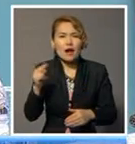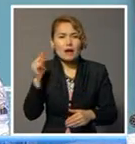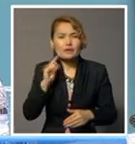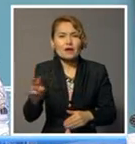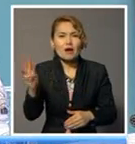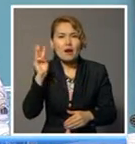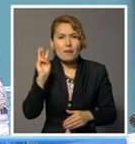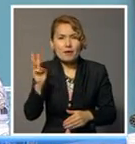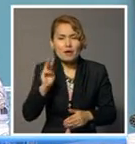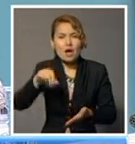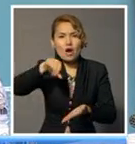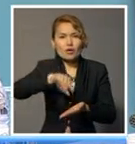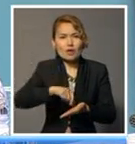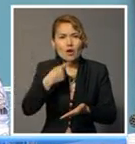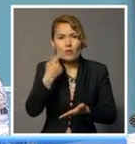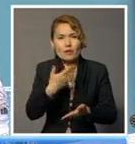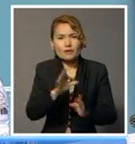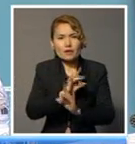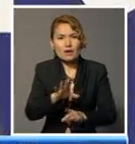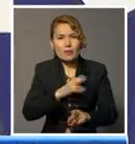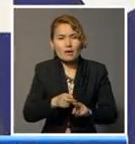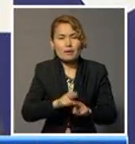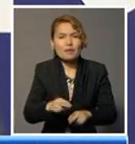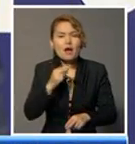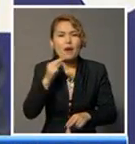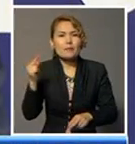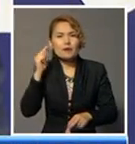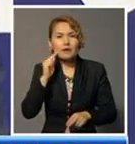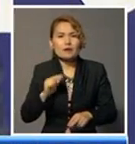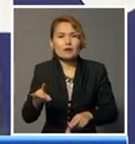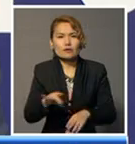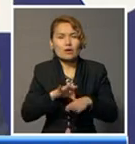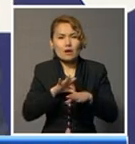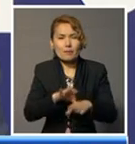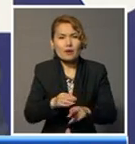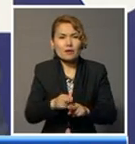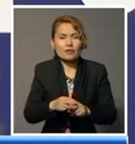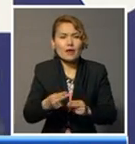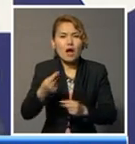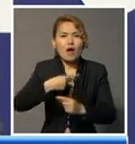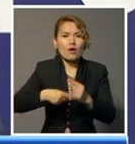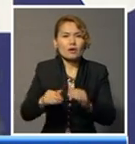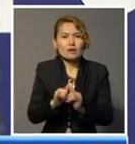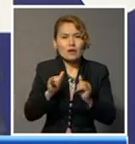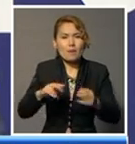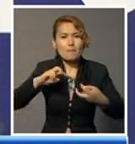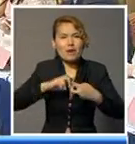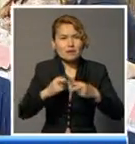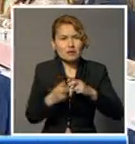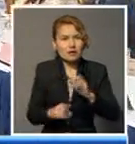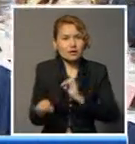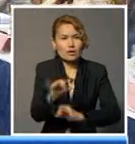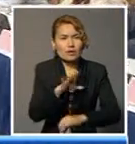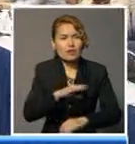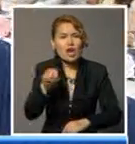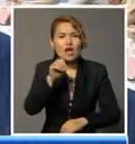елшісі Чжан Ханьхуэй осылай деді. Кездесу кезінде жуырда Бейжіңде өткен бір белдеу бір жол форумында талқыланған негізгі мәселелер жайы сөз